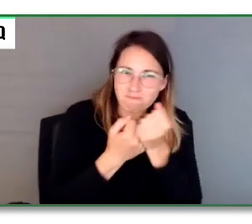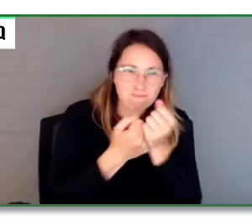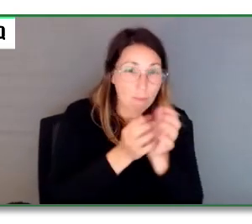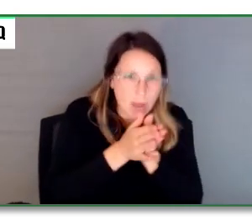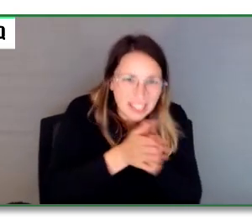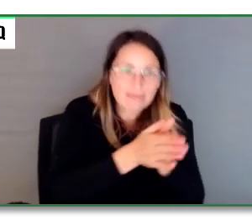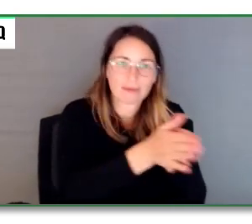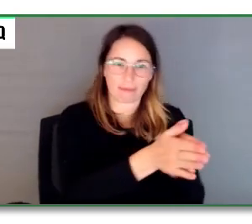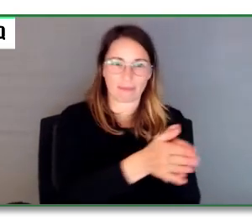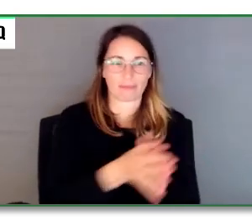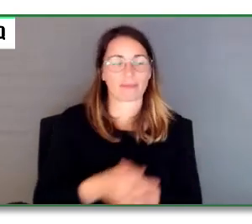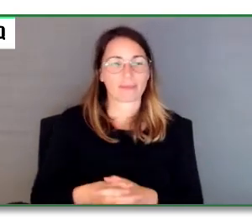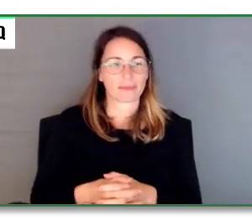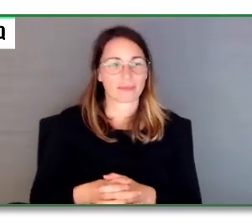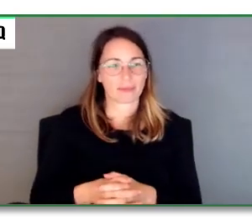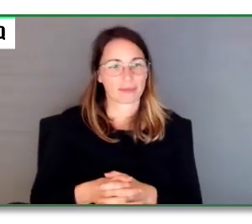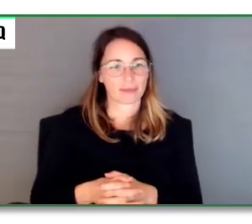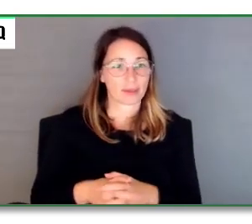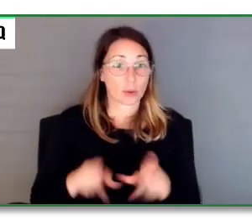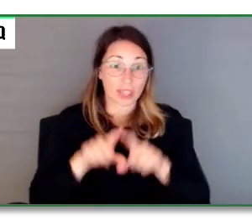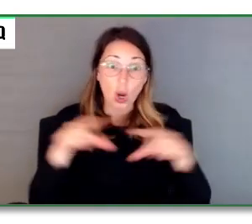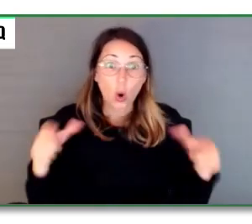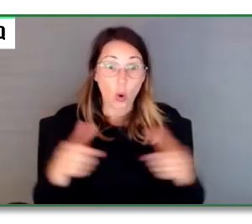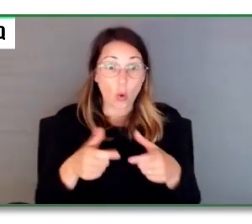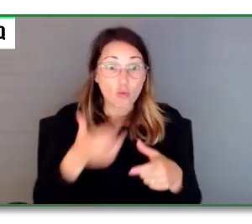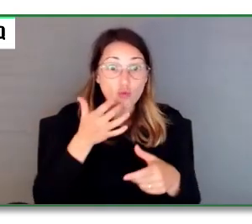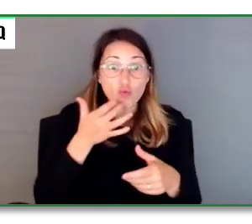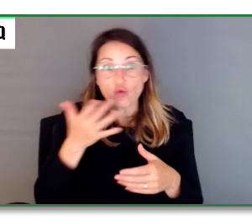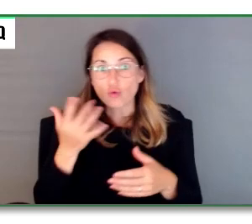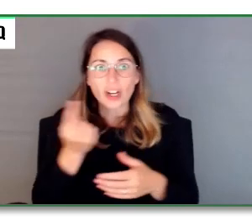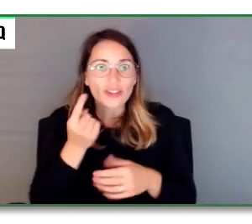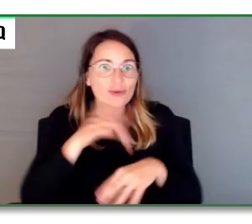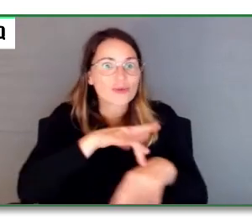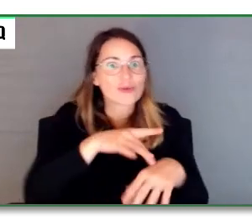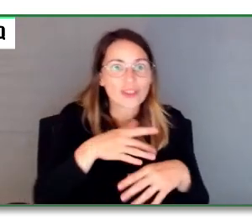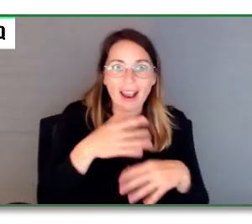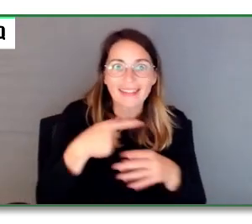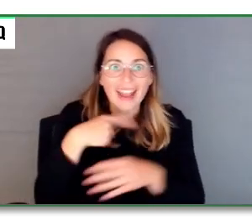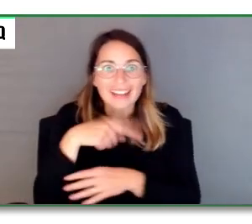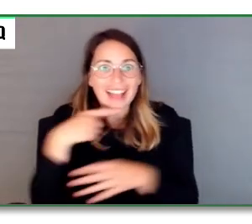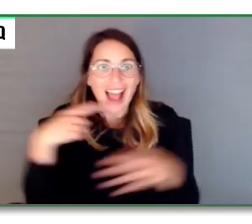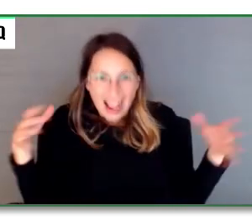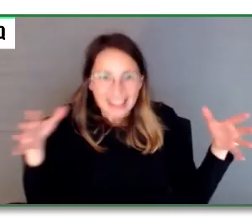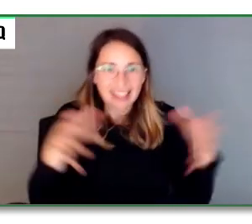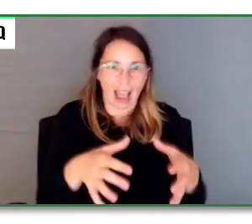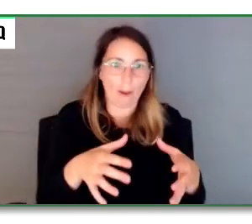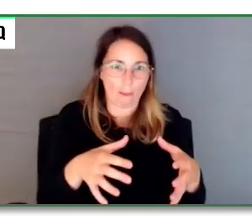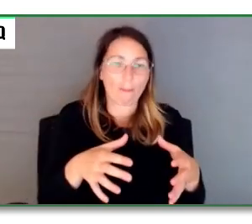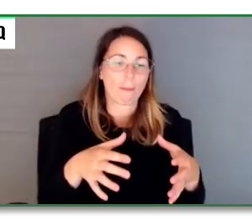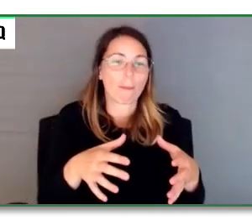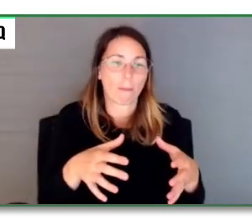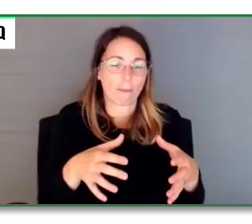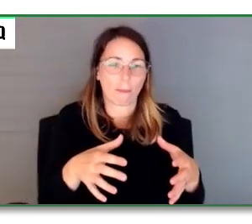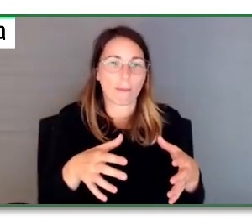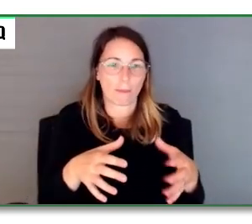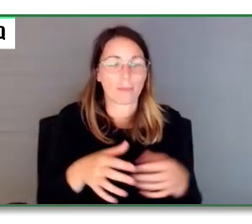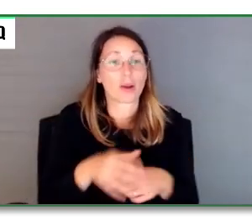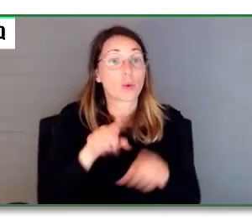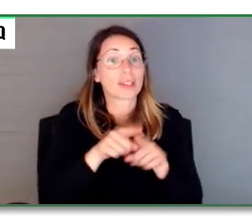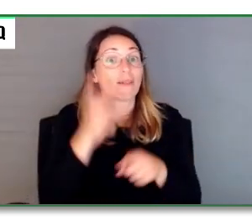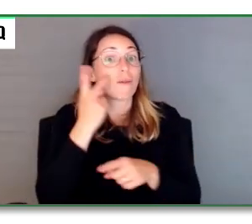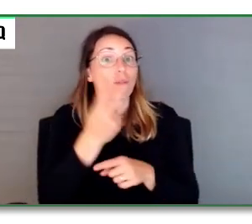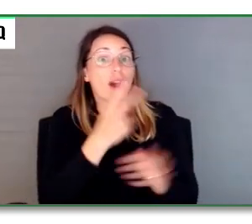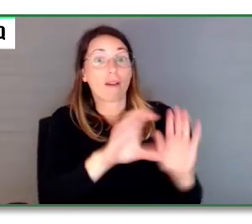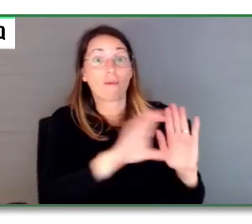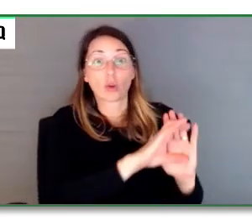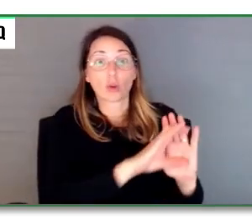et un groupe qui souhaite accomplir quelque chose d'intéressant ensemble. Ce qu'on voit ici, c'est un groupe qui a été au lac